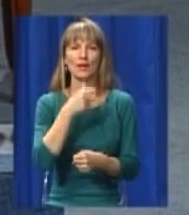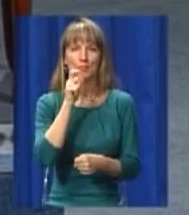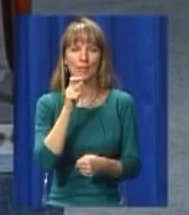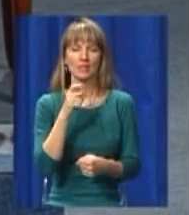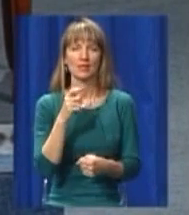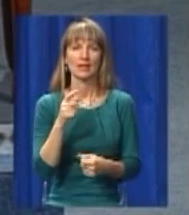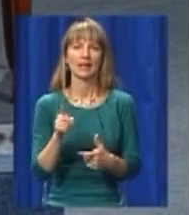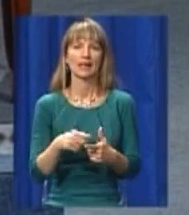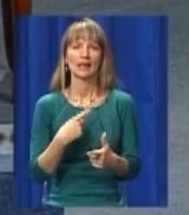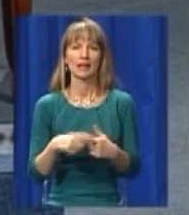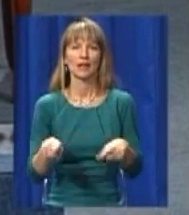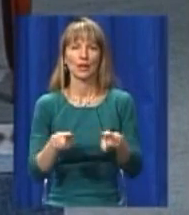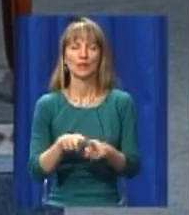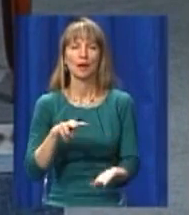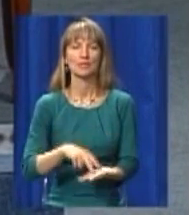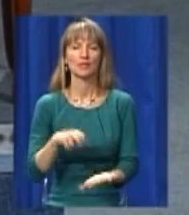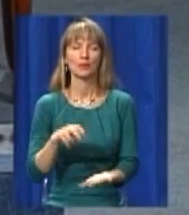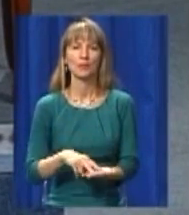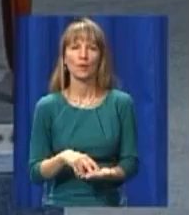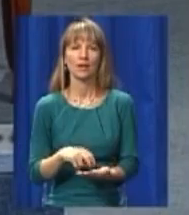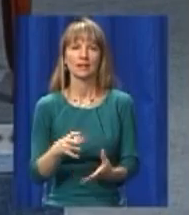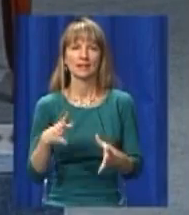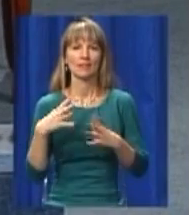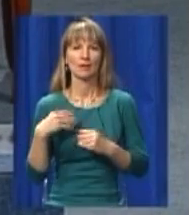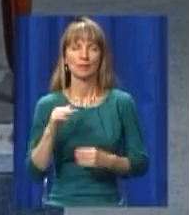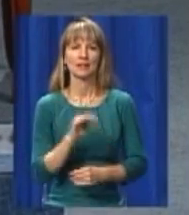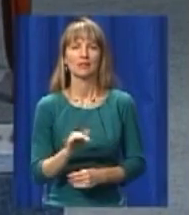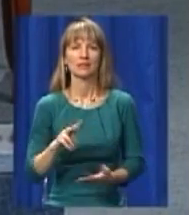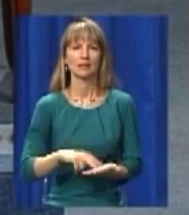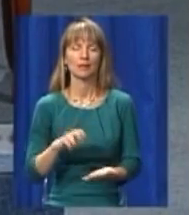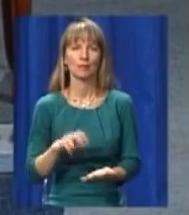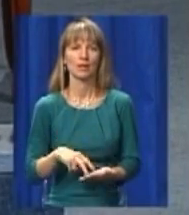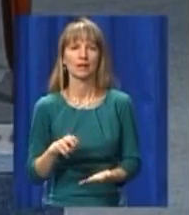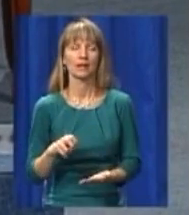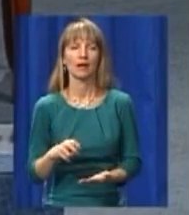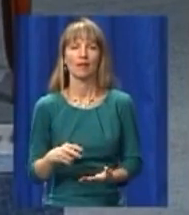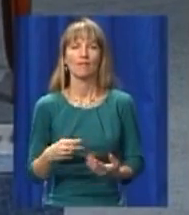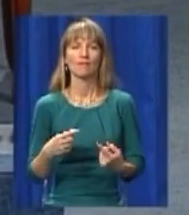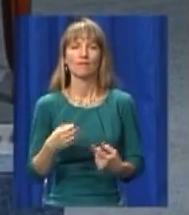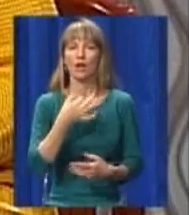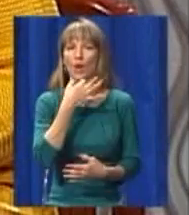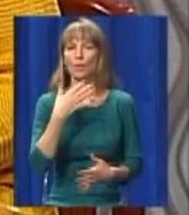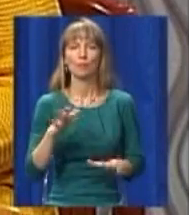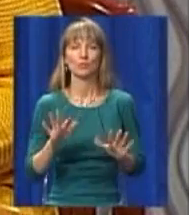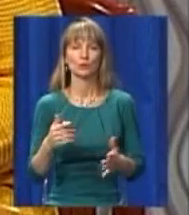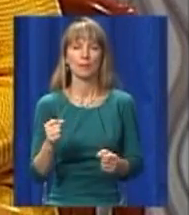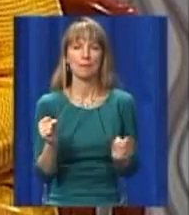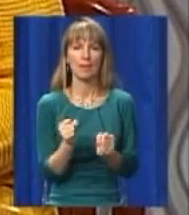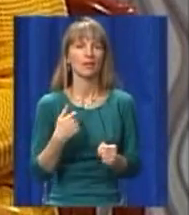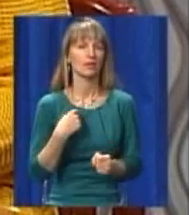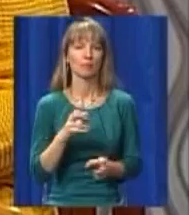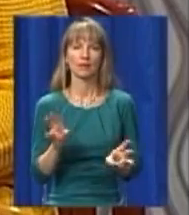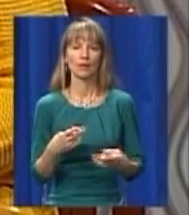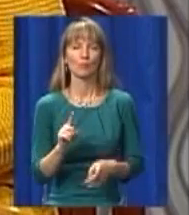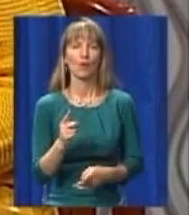знаю, так. Або також стрибати, можливо, якось зі своїми дітьми стрибати. Ну, в будь-якому випадку мерзнути нам не доведеться,